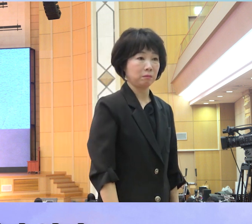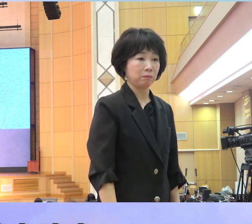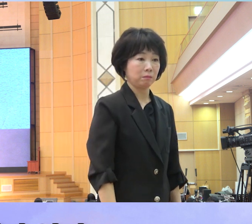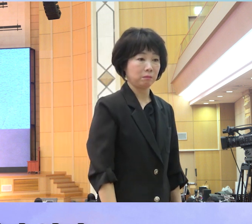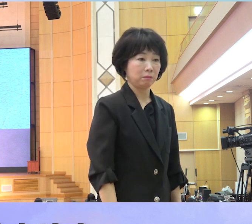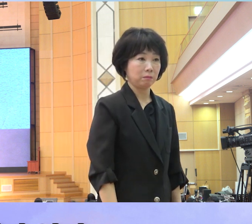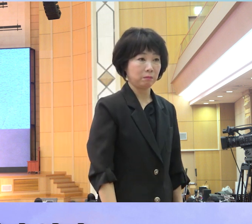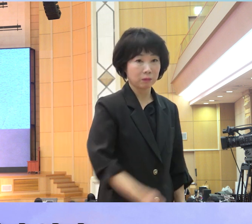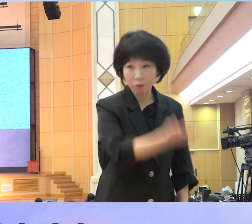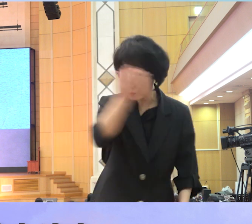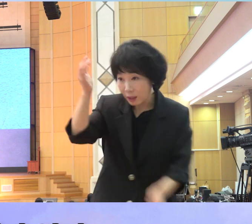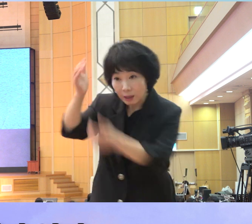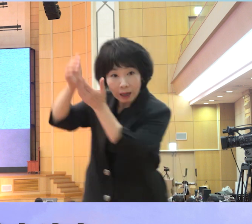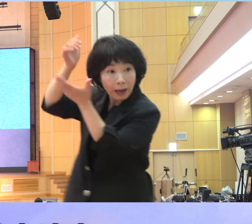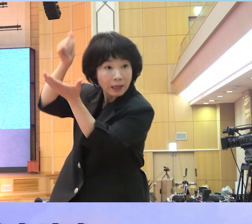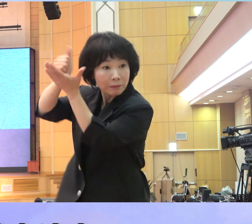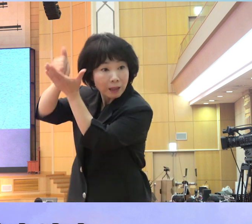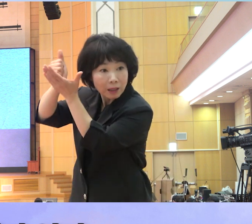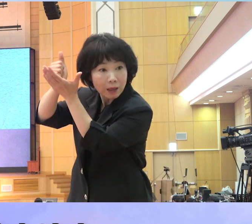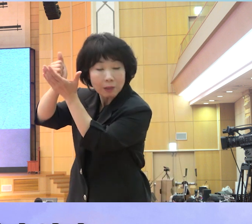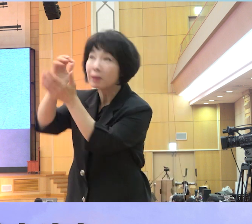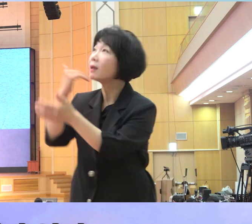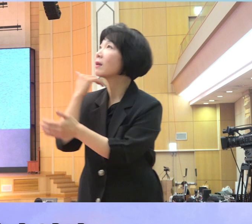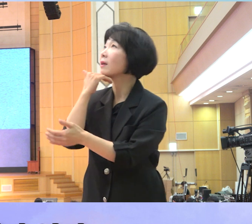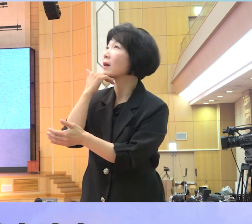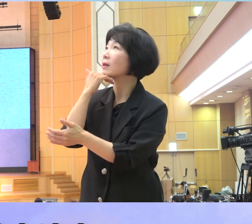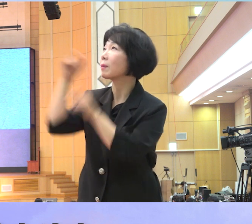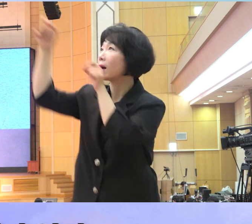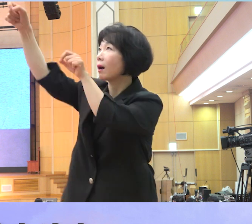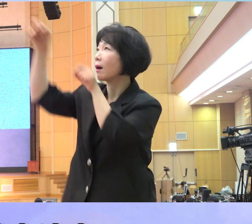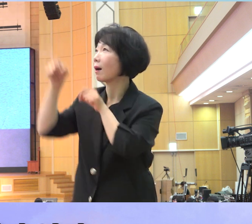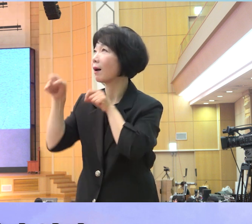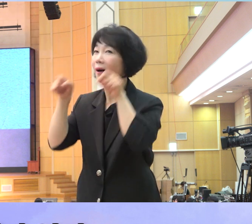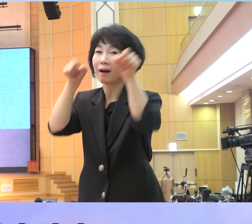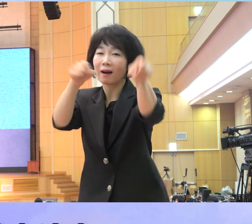이 하나님의 기다리심을 우리도 배워야 돼요.